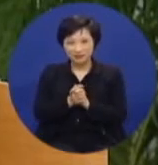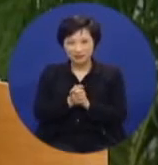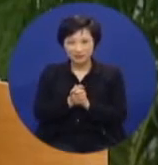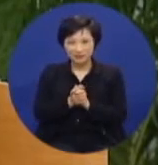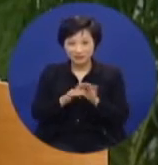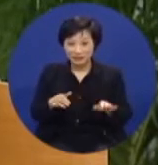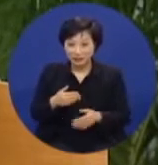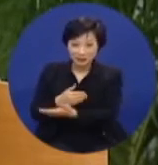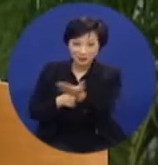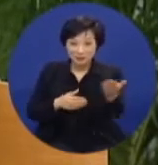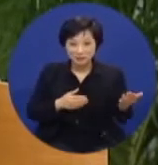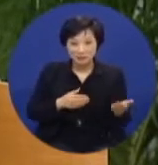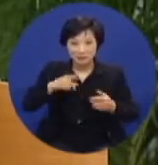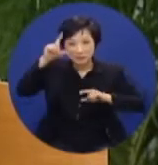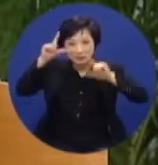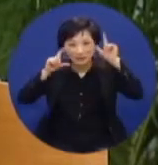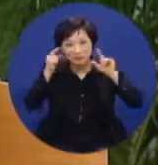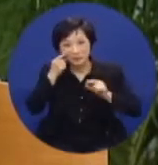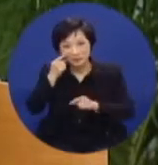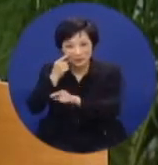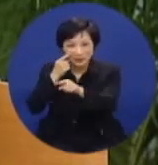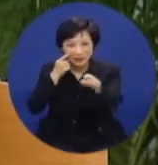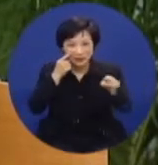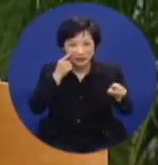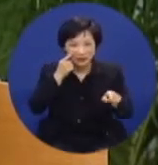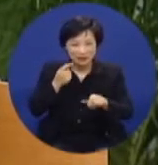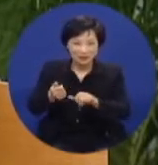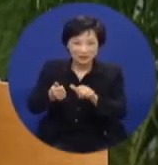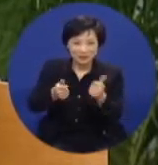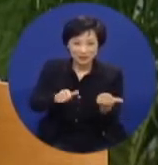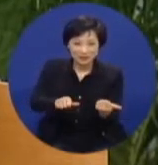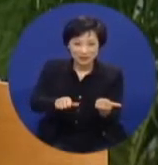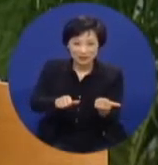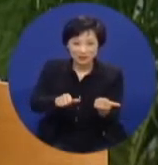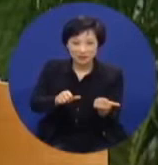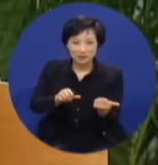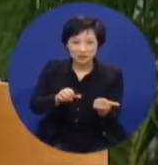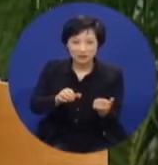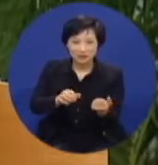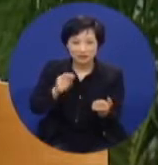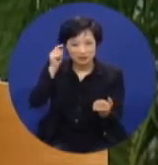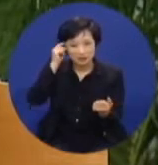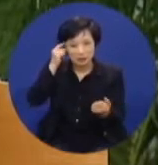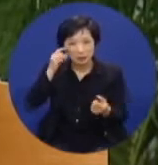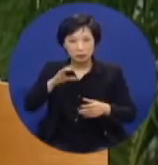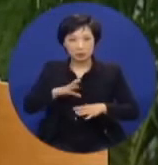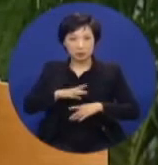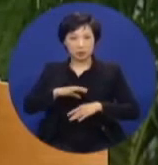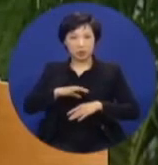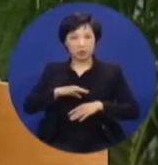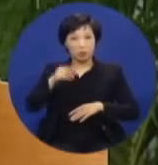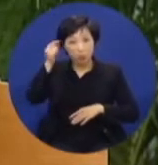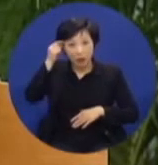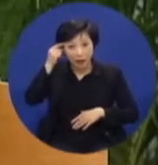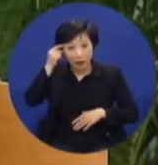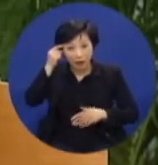그래도 5 죽는다면 튀 없지 내주 좋을까